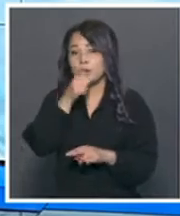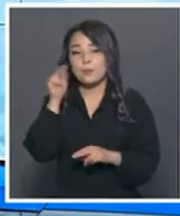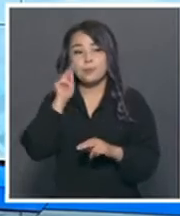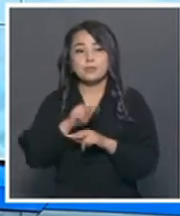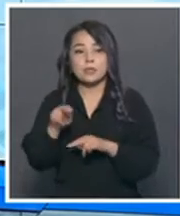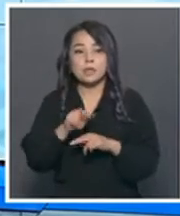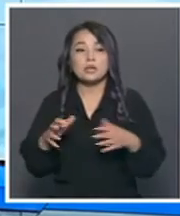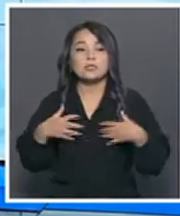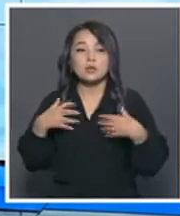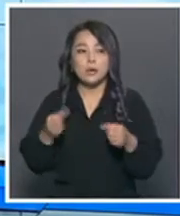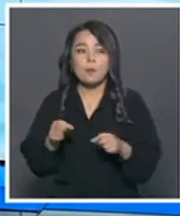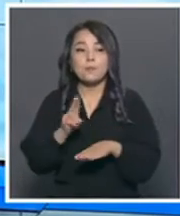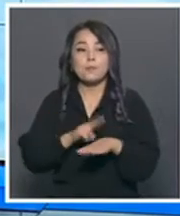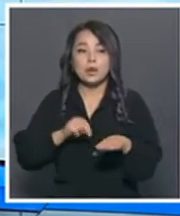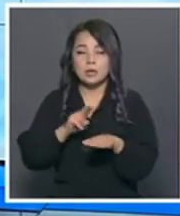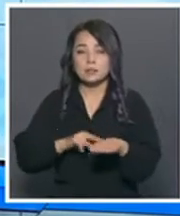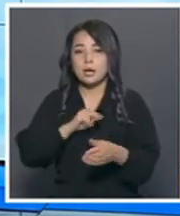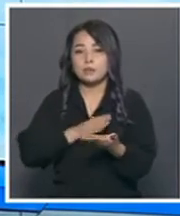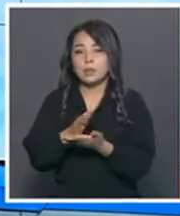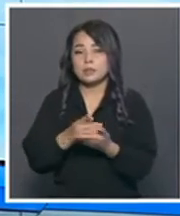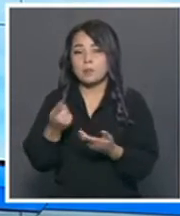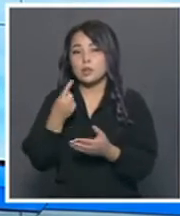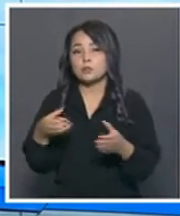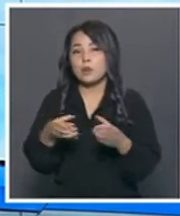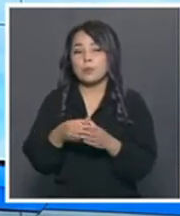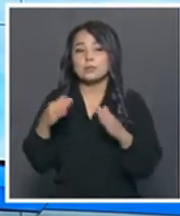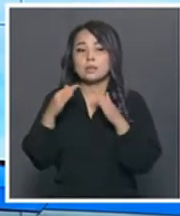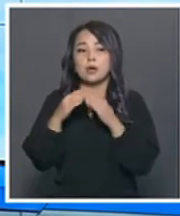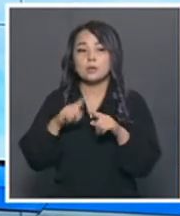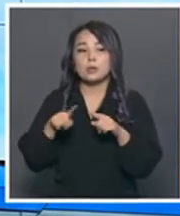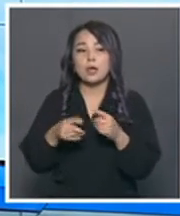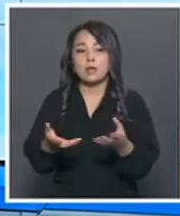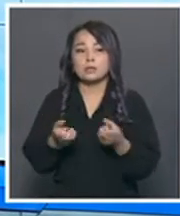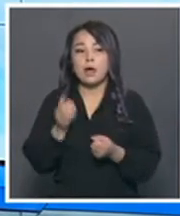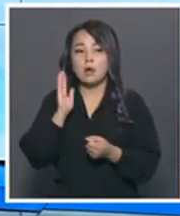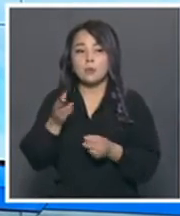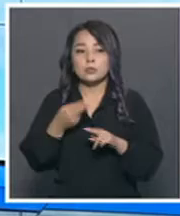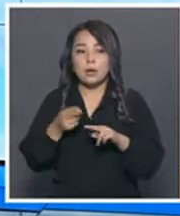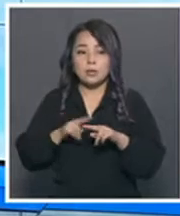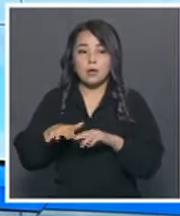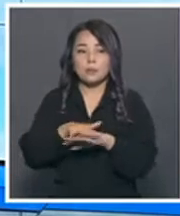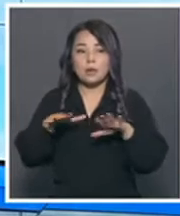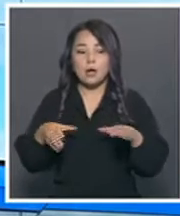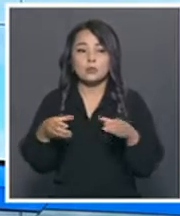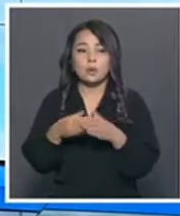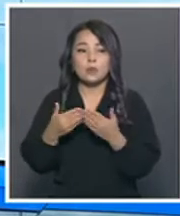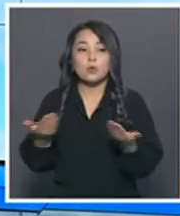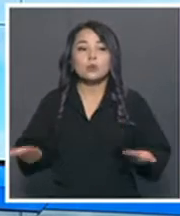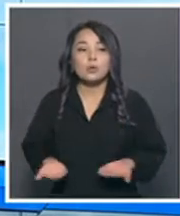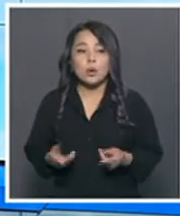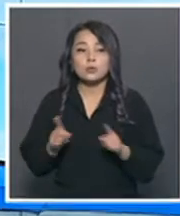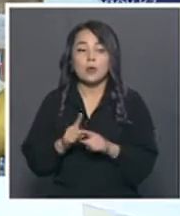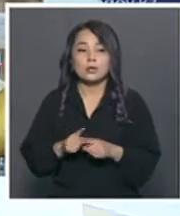беру, денсаулық сақтау, полиция мен әлеуметтік сала мамандардың бір тобы баспанаға ие болады. Бұл туралы әкімдікке қарасты тұрғын үй және тұрғын үй